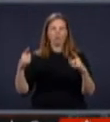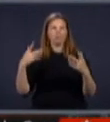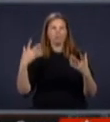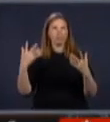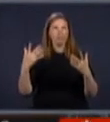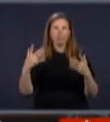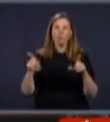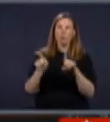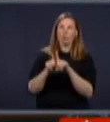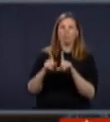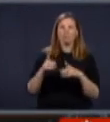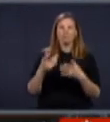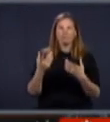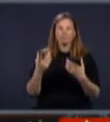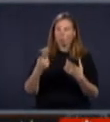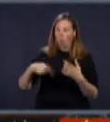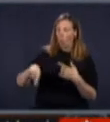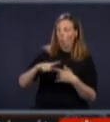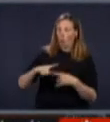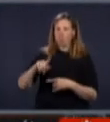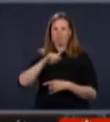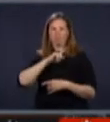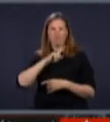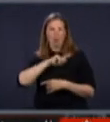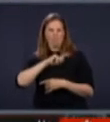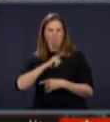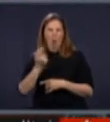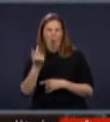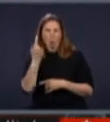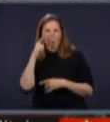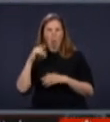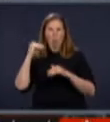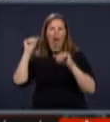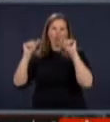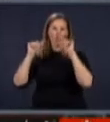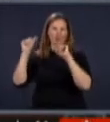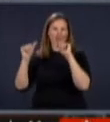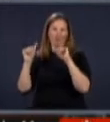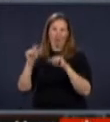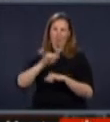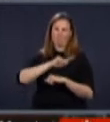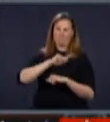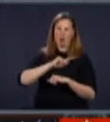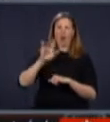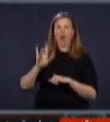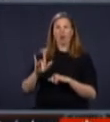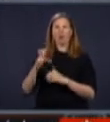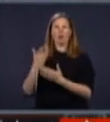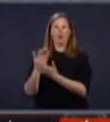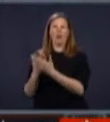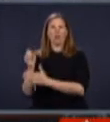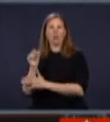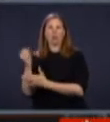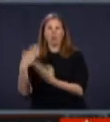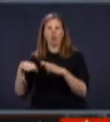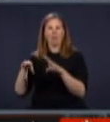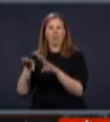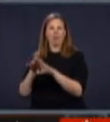pour manifester, pour dire qu'ils avaient peur, finalement, pour les adolescents. Bon, les écoles secondaires ont été